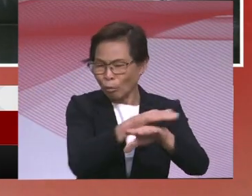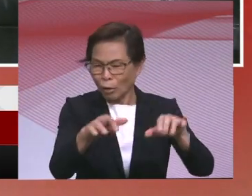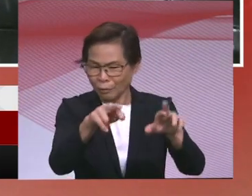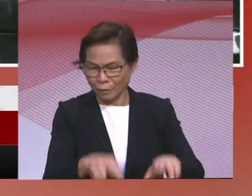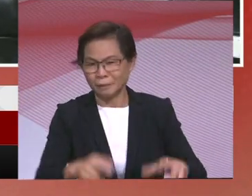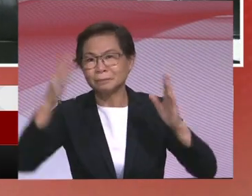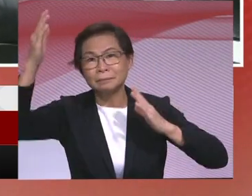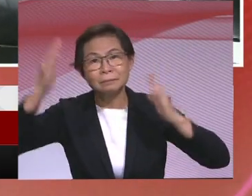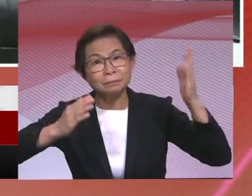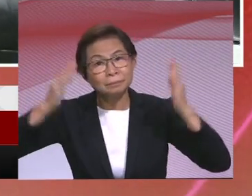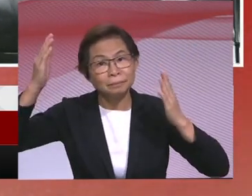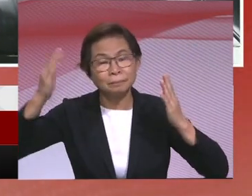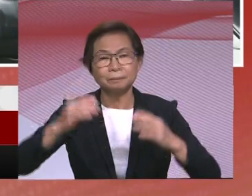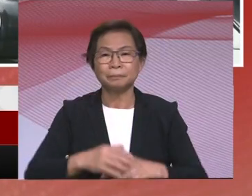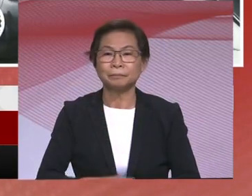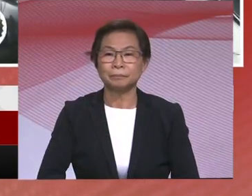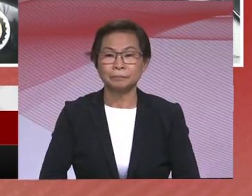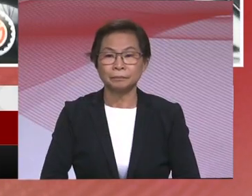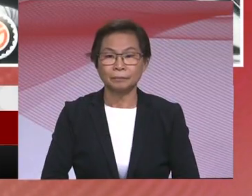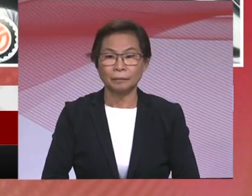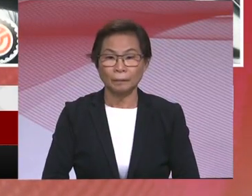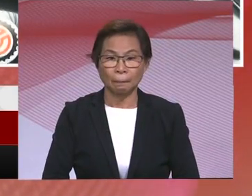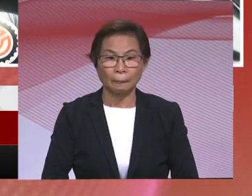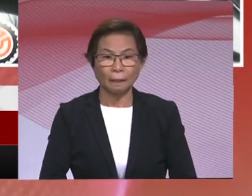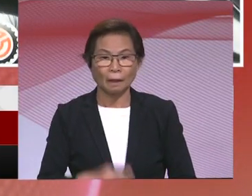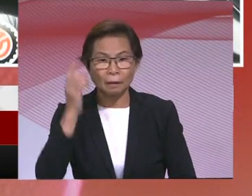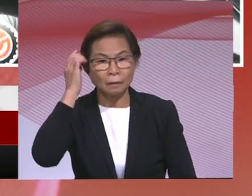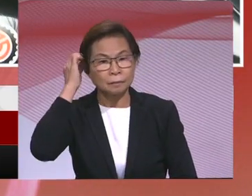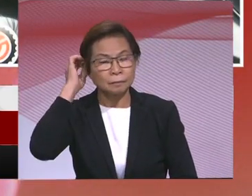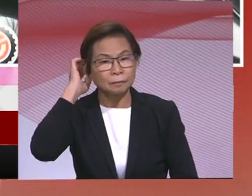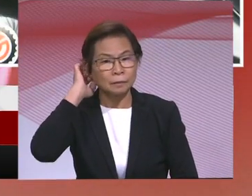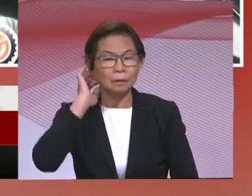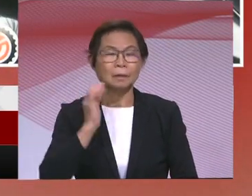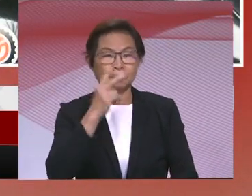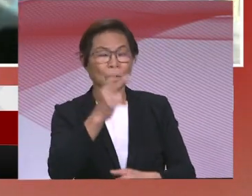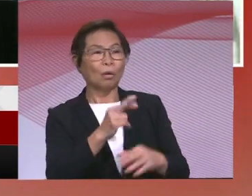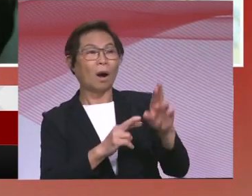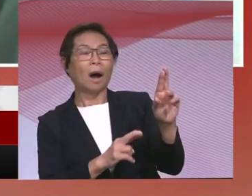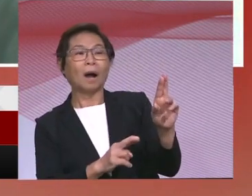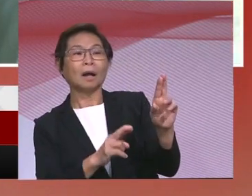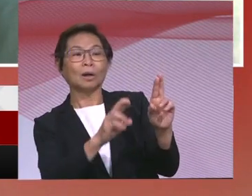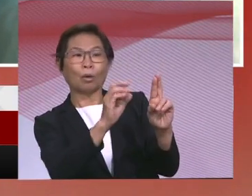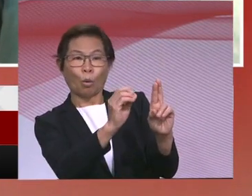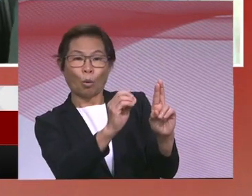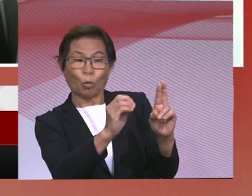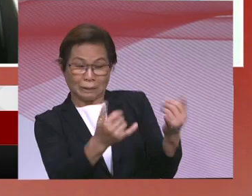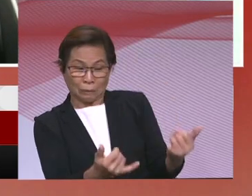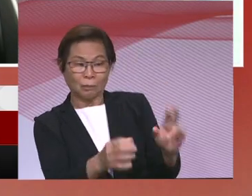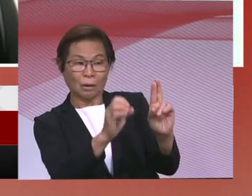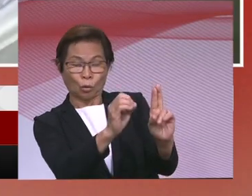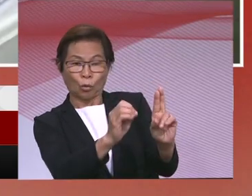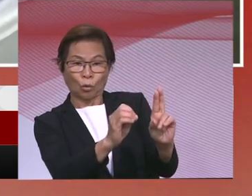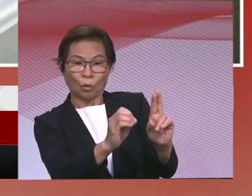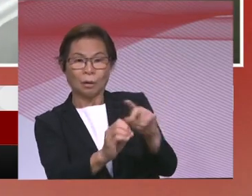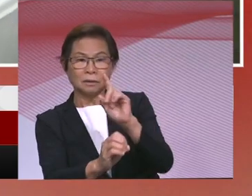bukan warga negara Hai berdasarkan nilai Arnold so yang berada pada